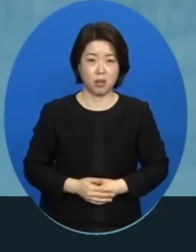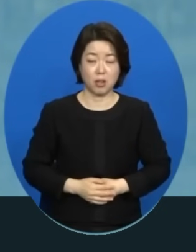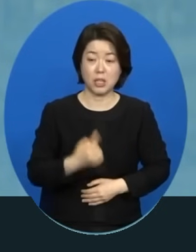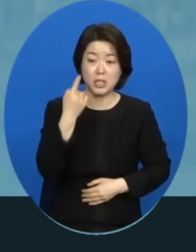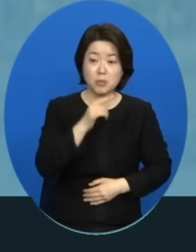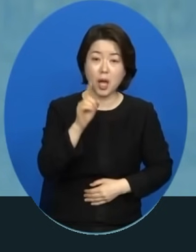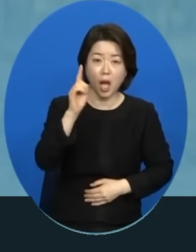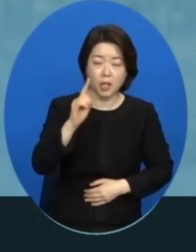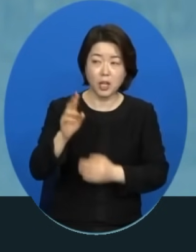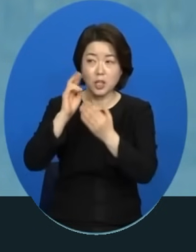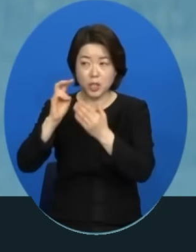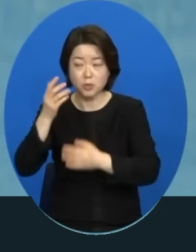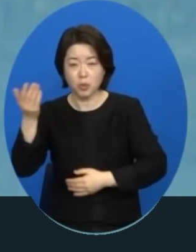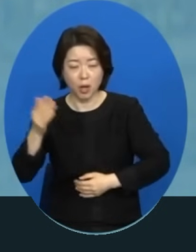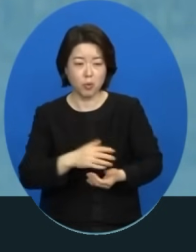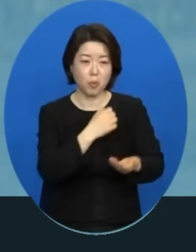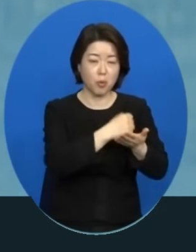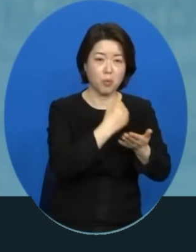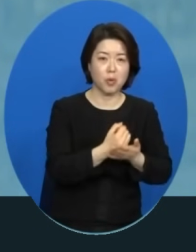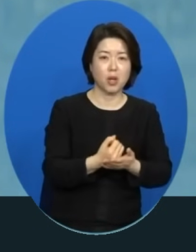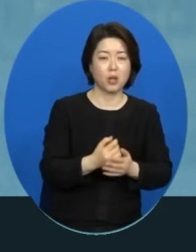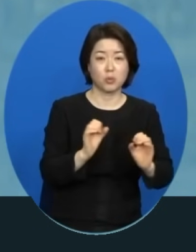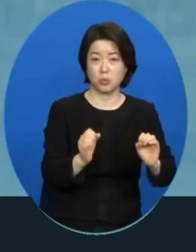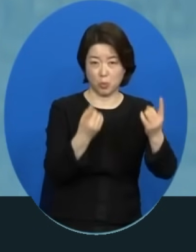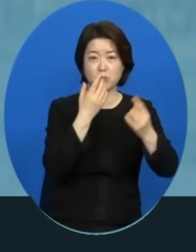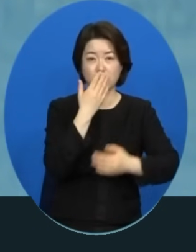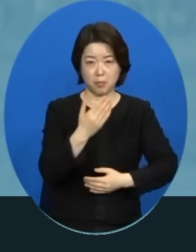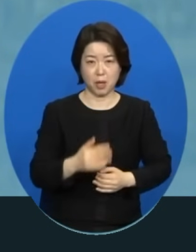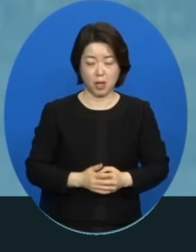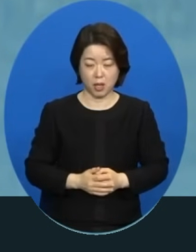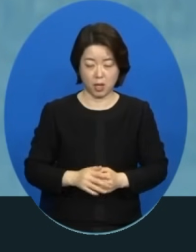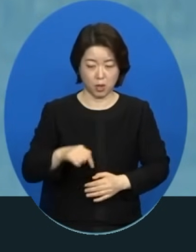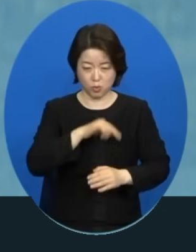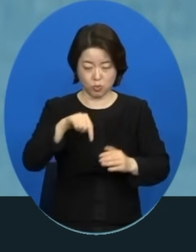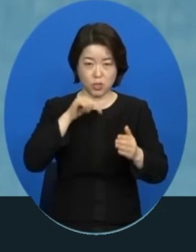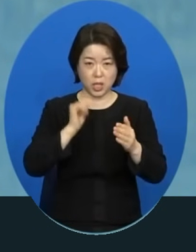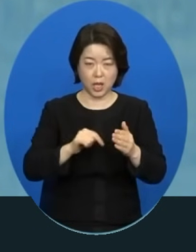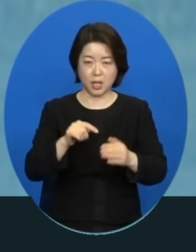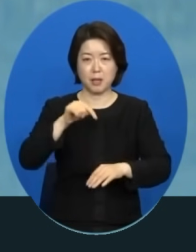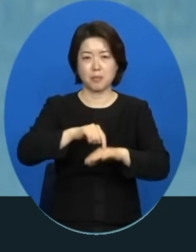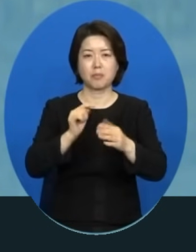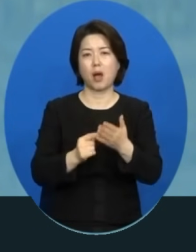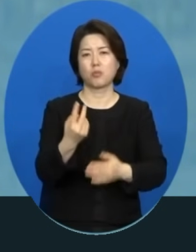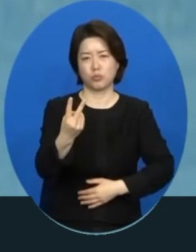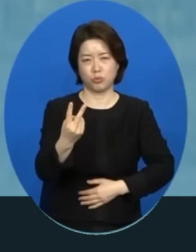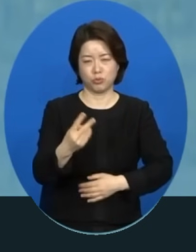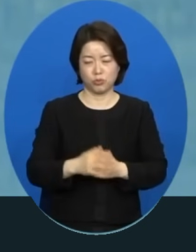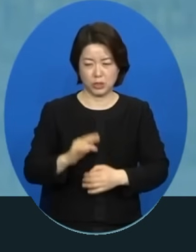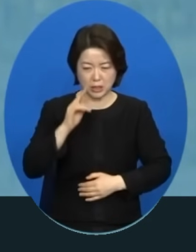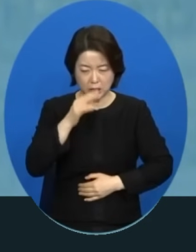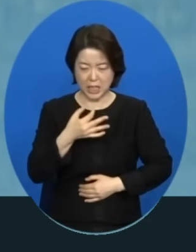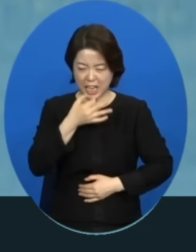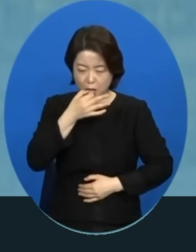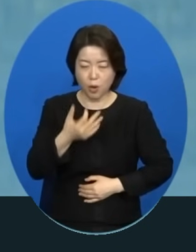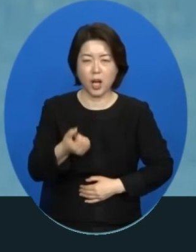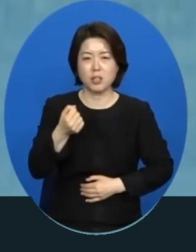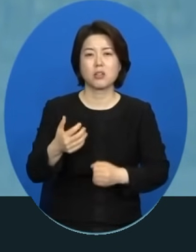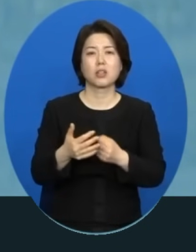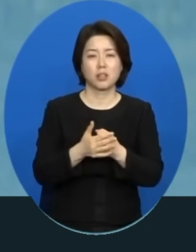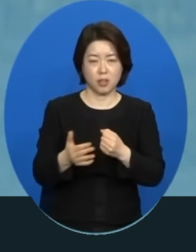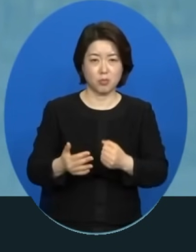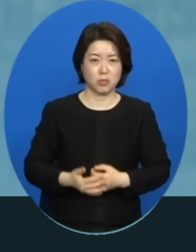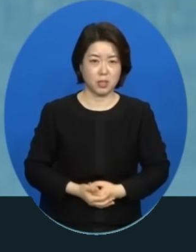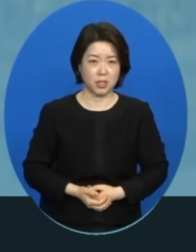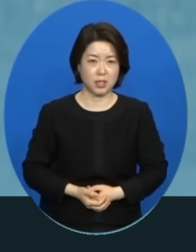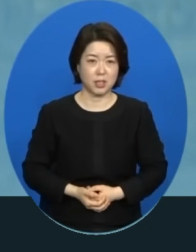하고 험담도 할 수 있는 이유가 우리 안에 두 마음, 시기심을, 정욕을 품었기 때문에 그래요. 놀랍게도